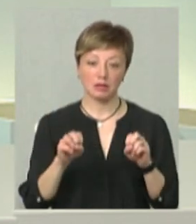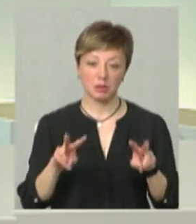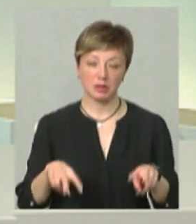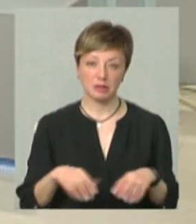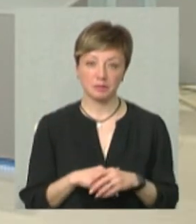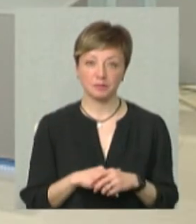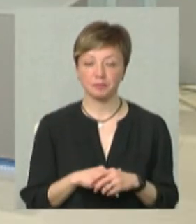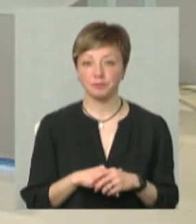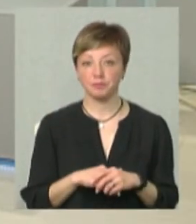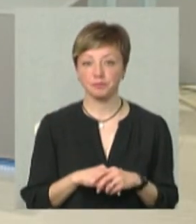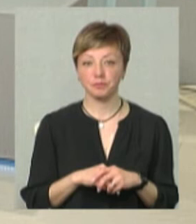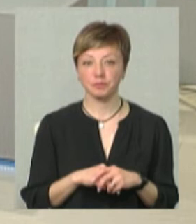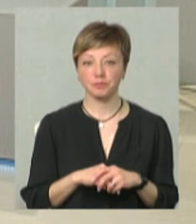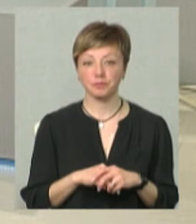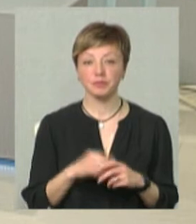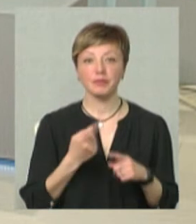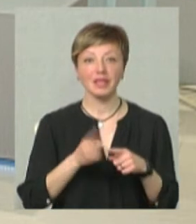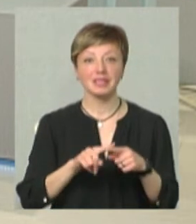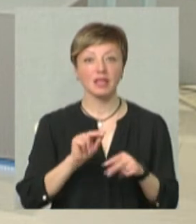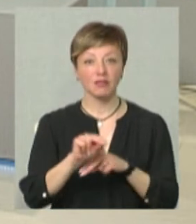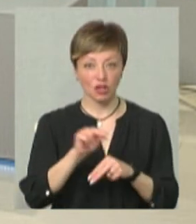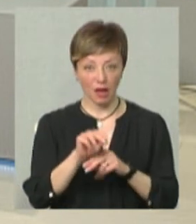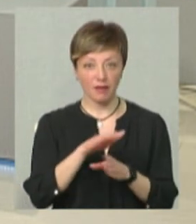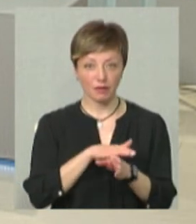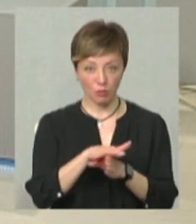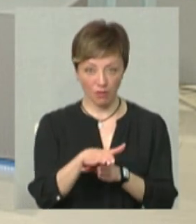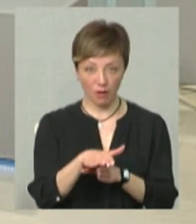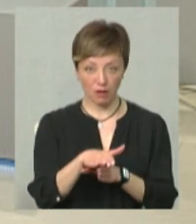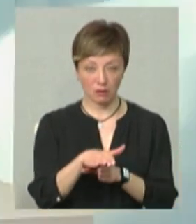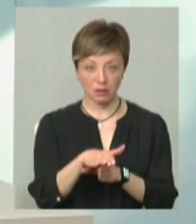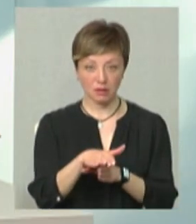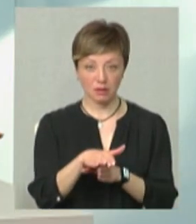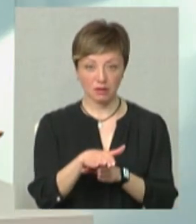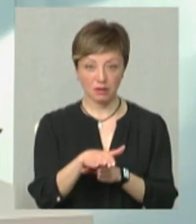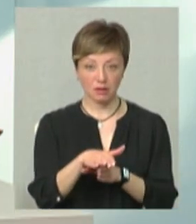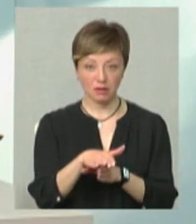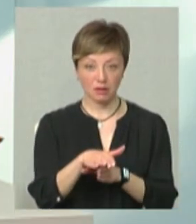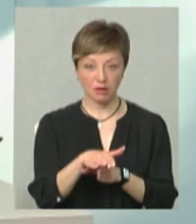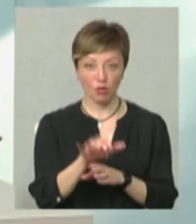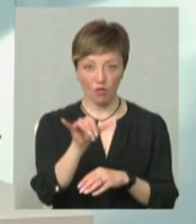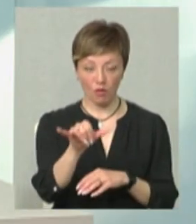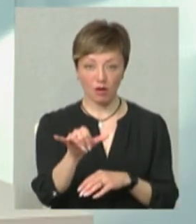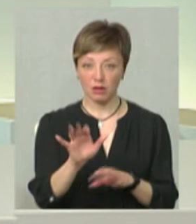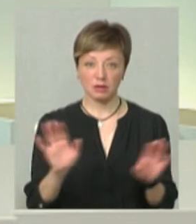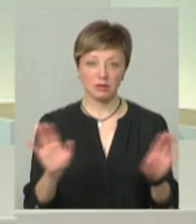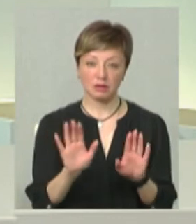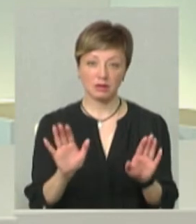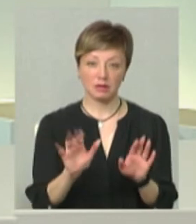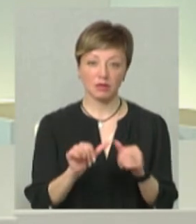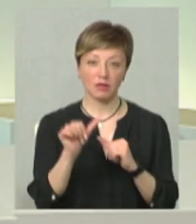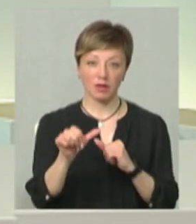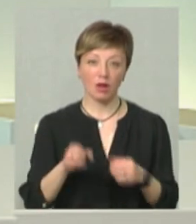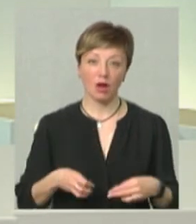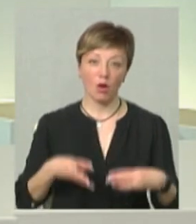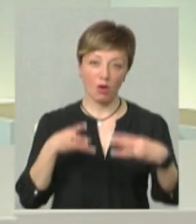спеціалісти? Це навчання відбувається, воно не проходить у вас? Ні, воно в центрі, виключно